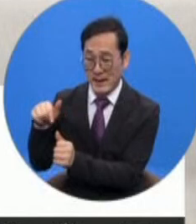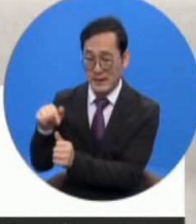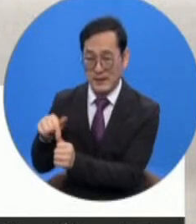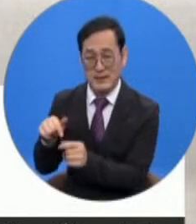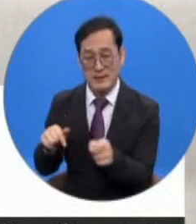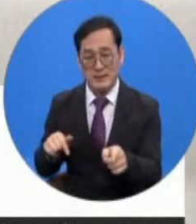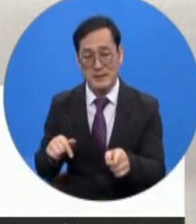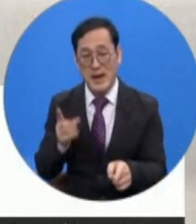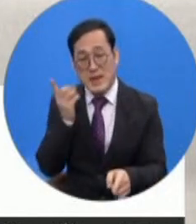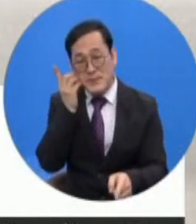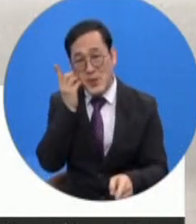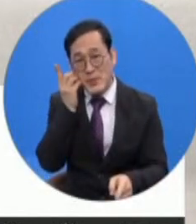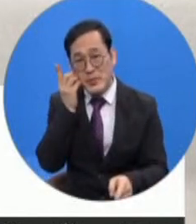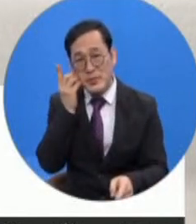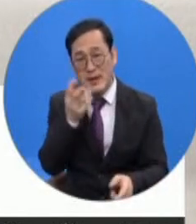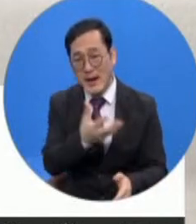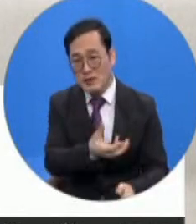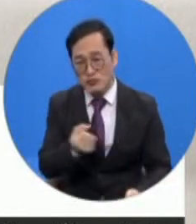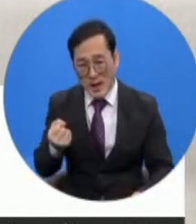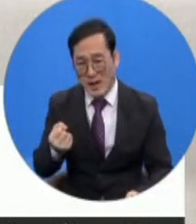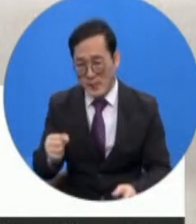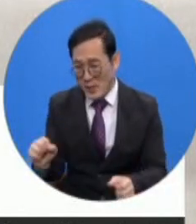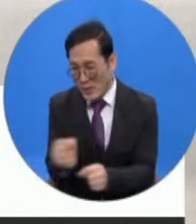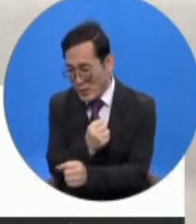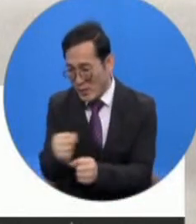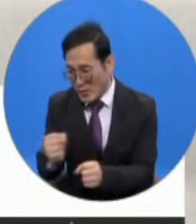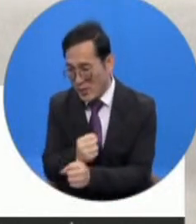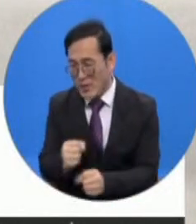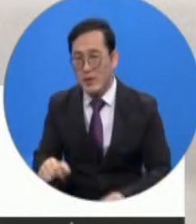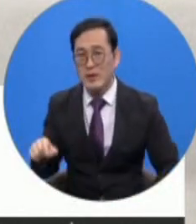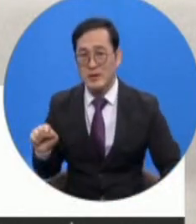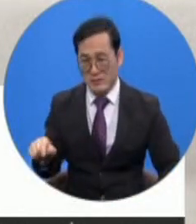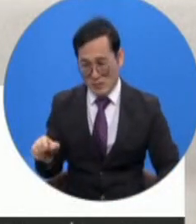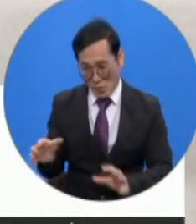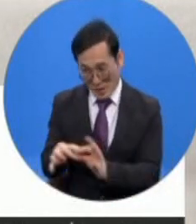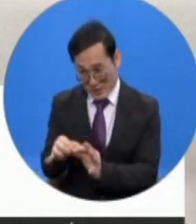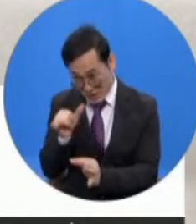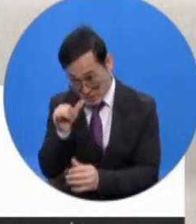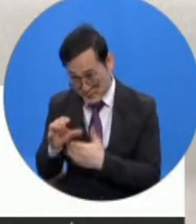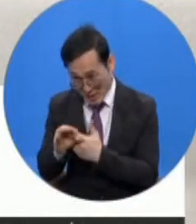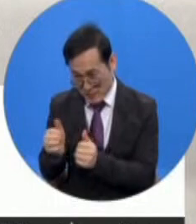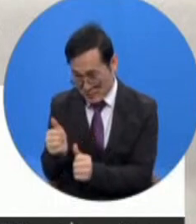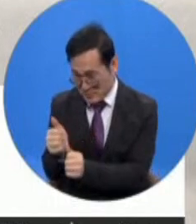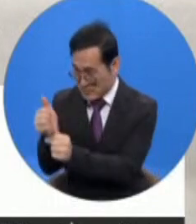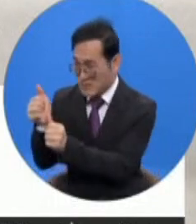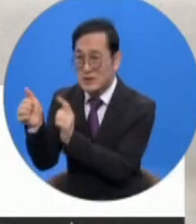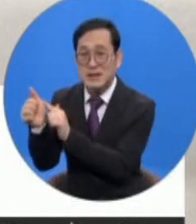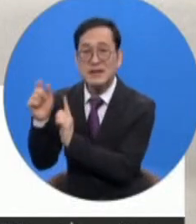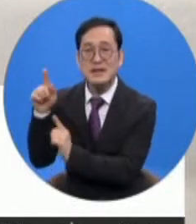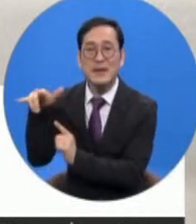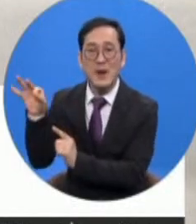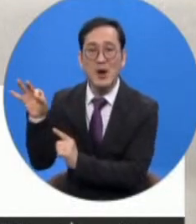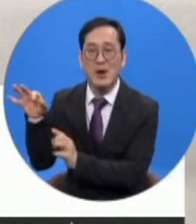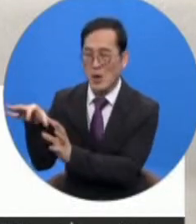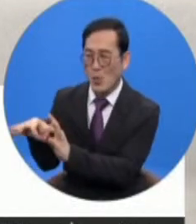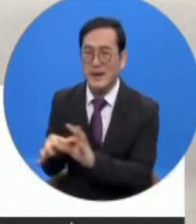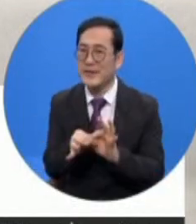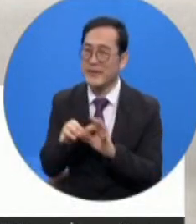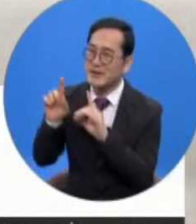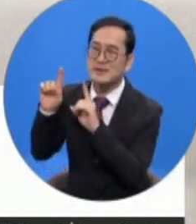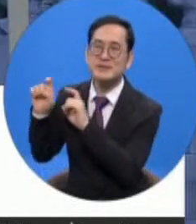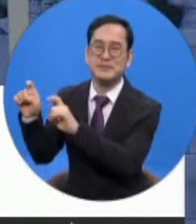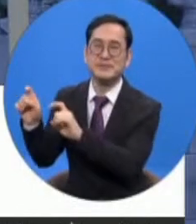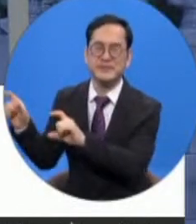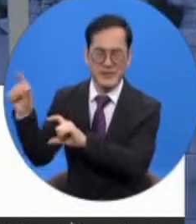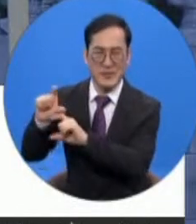이재명 후보에 대해서 그 의심의 눈초리가 더 강해지지 않을 수밖에 없나 없지 않나 하는 생각이 듭니다. 네, 일단은 원희룡